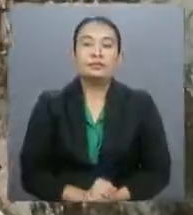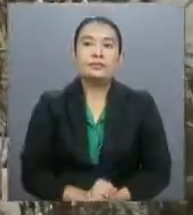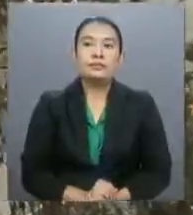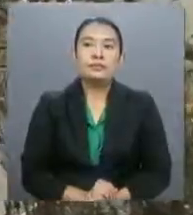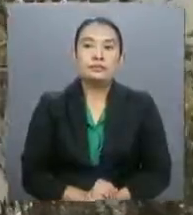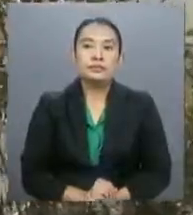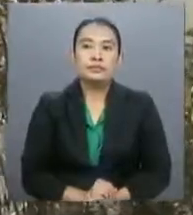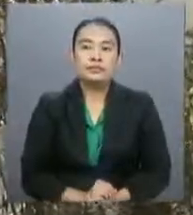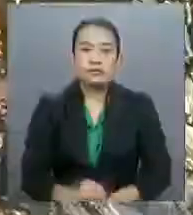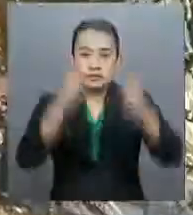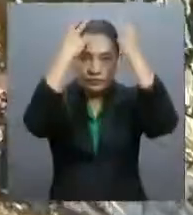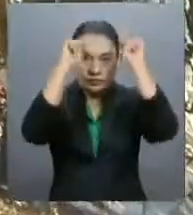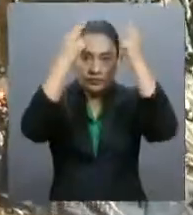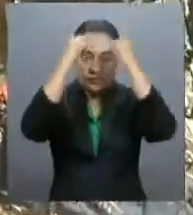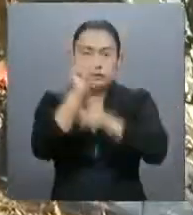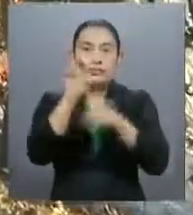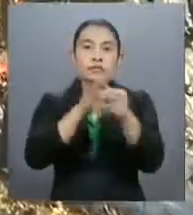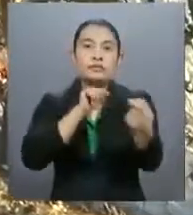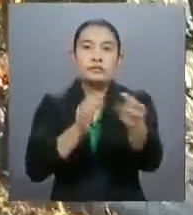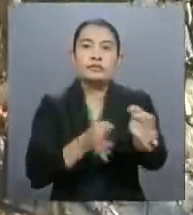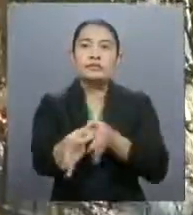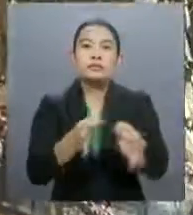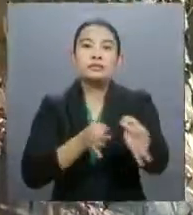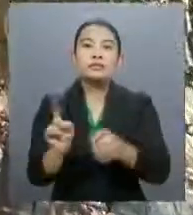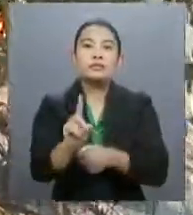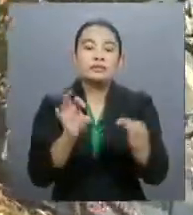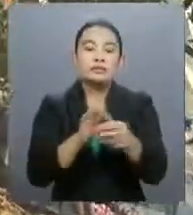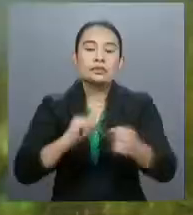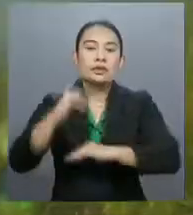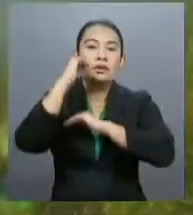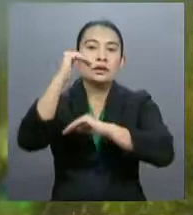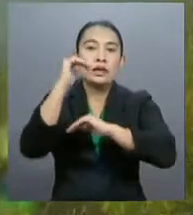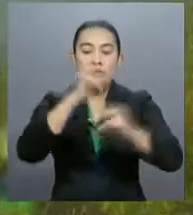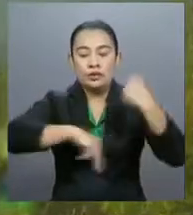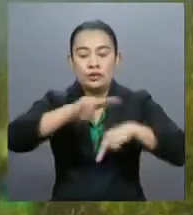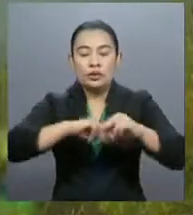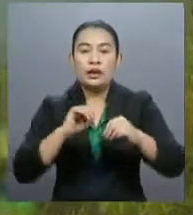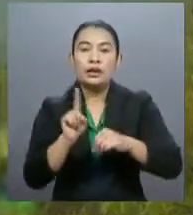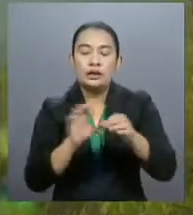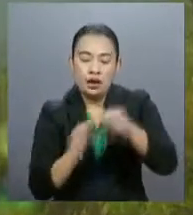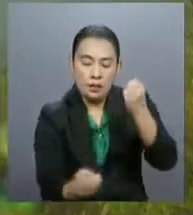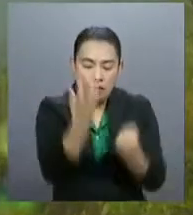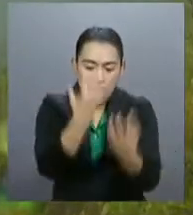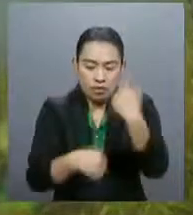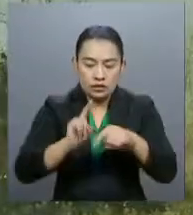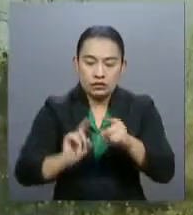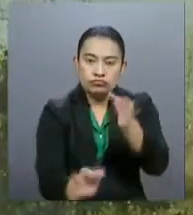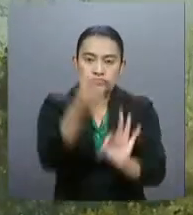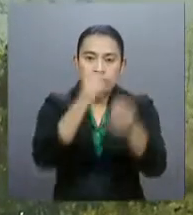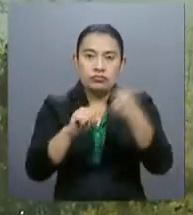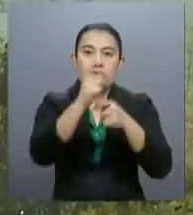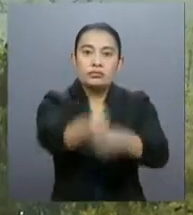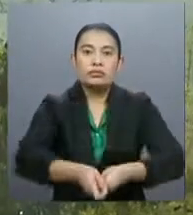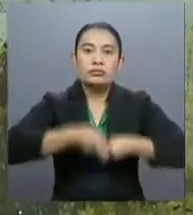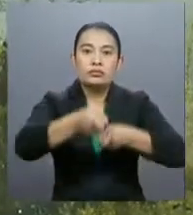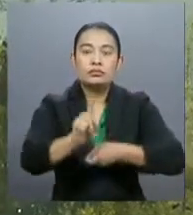นายกรัฐมนตรีได้ใช้โอกาสนี้ชี้แจงว่าการกำหนดมาตรการควบคุมการเผาป่าในพื้นที่การเกษตรแลจะ